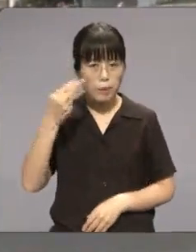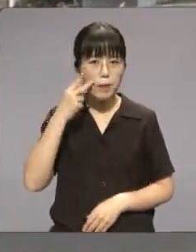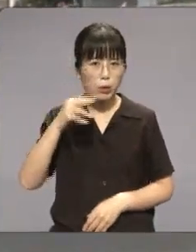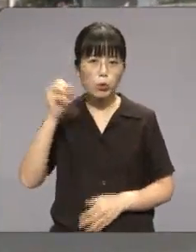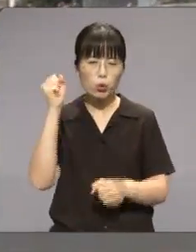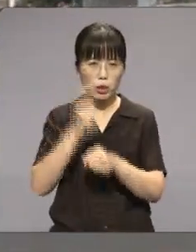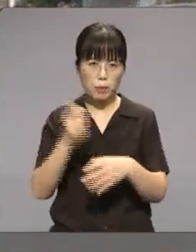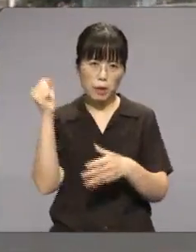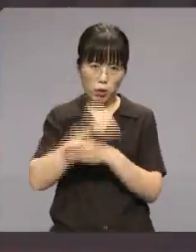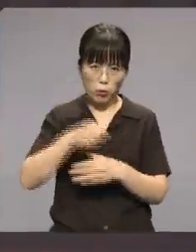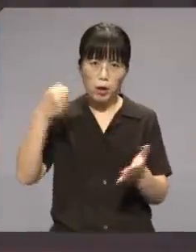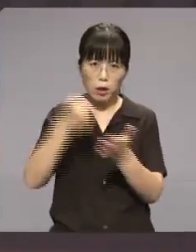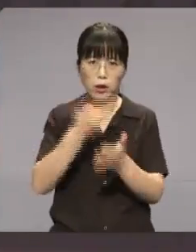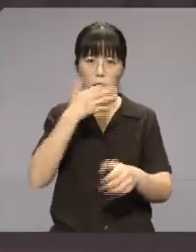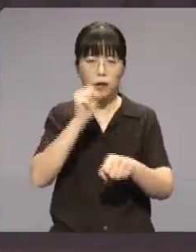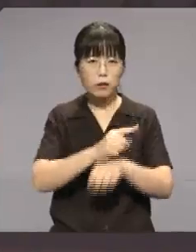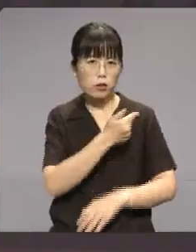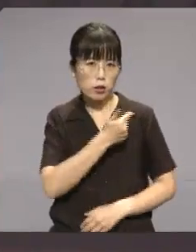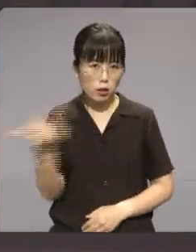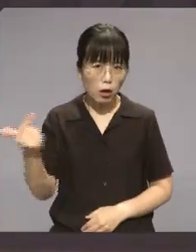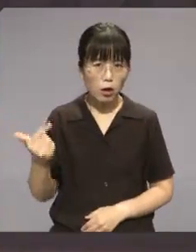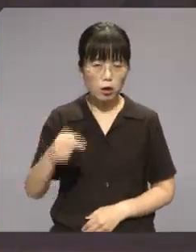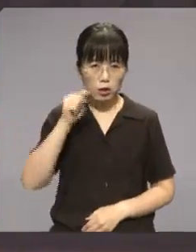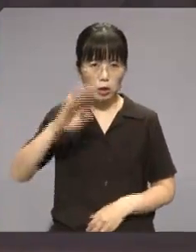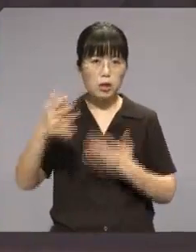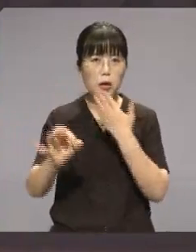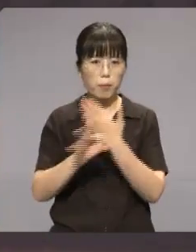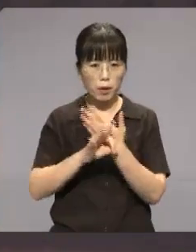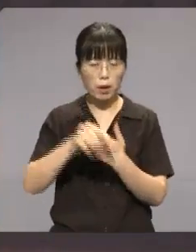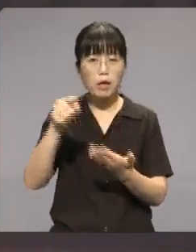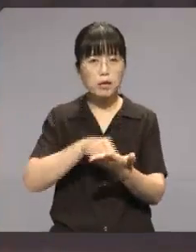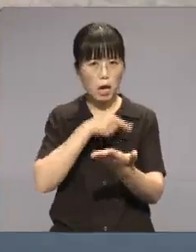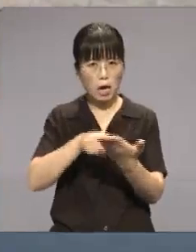이미 허용하기로 결정했을 가능성이 크다며 그렇게